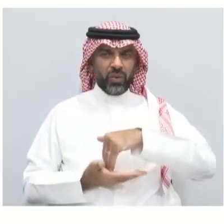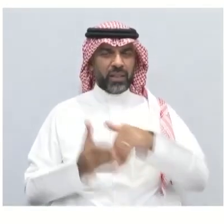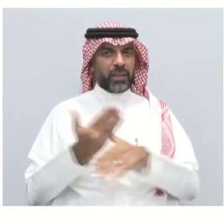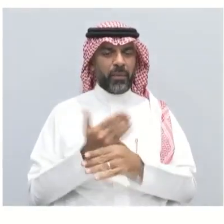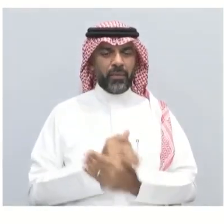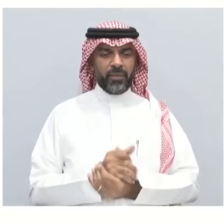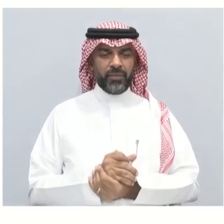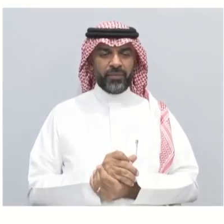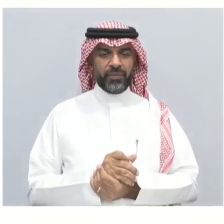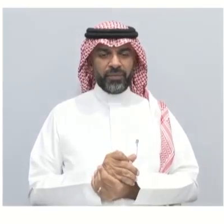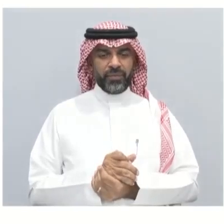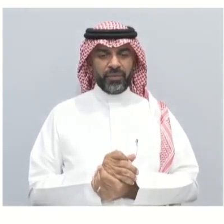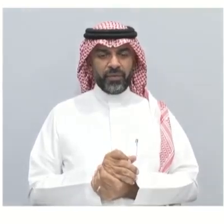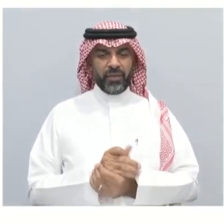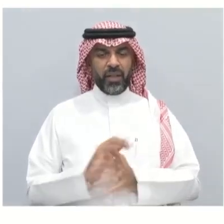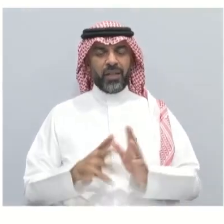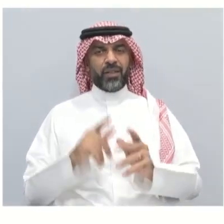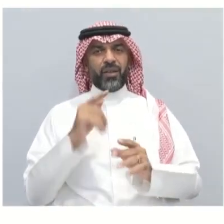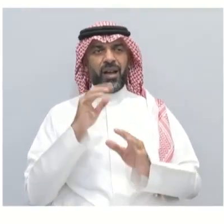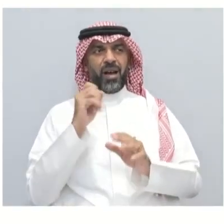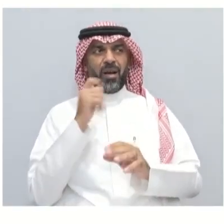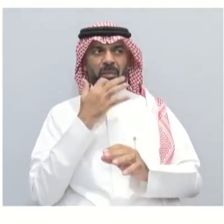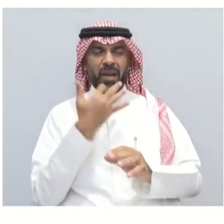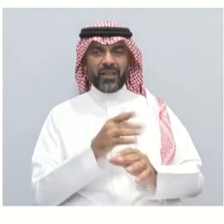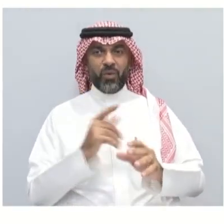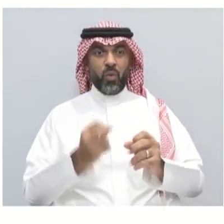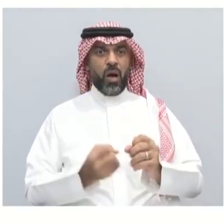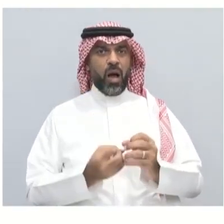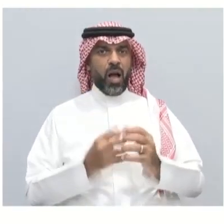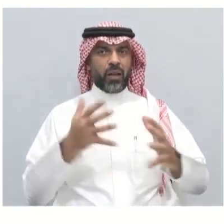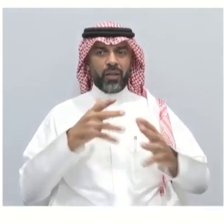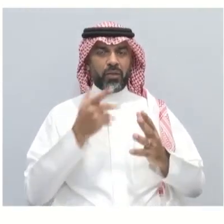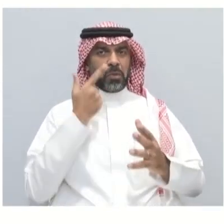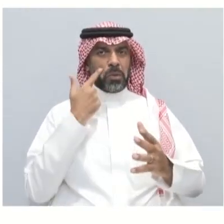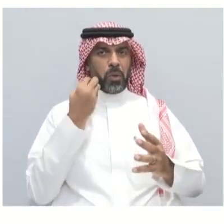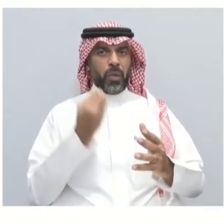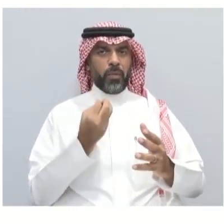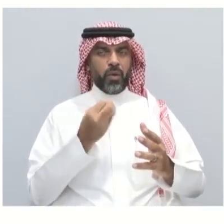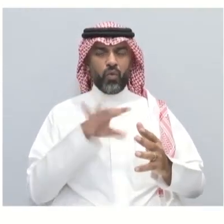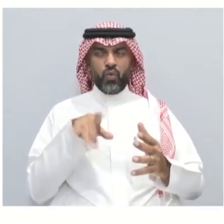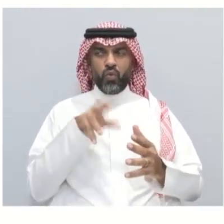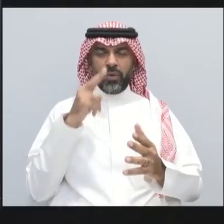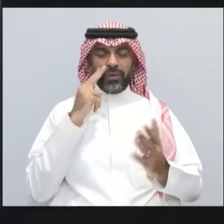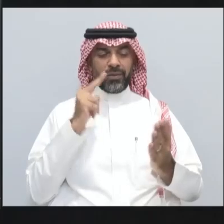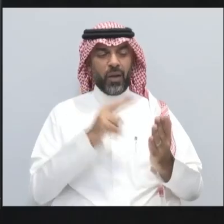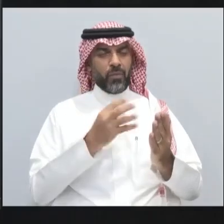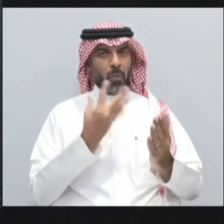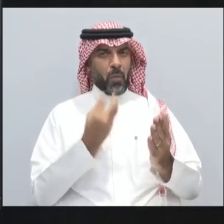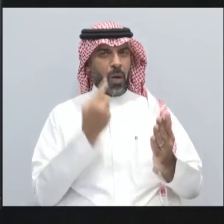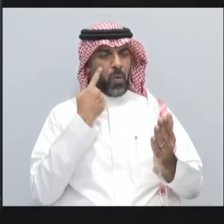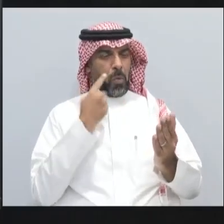تجعل النص يبدو افضل واسهل للقراءه واكثر انتباه واكثر جاذبيه واذا اردنا ان نقوم